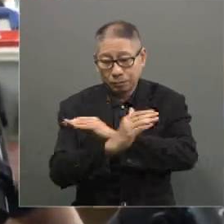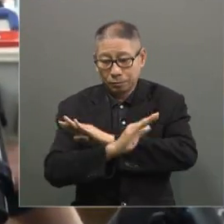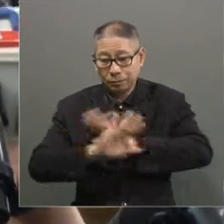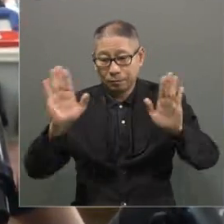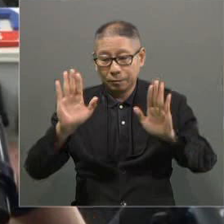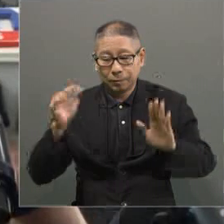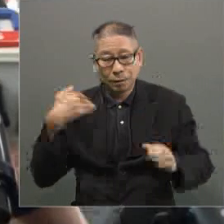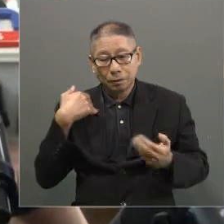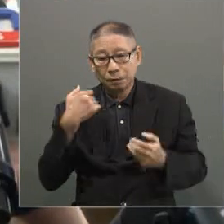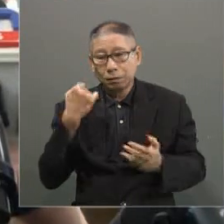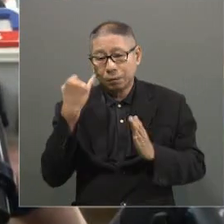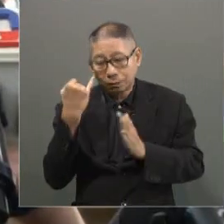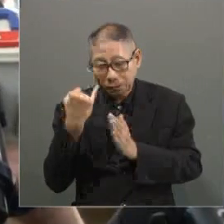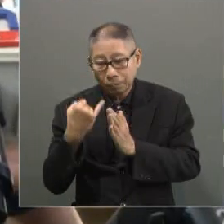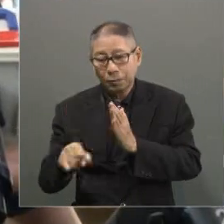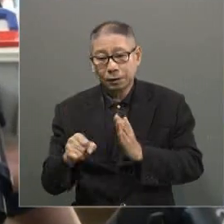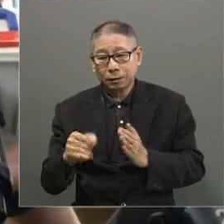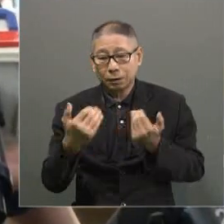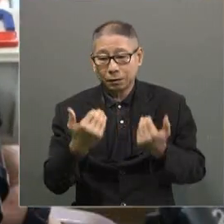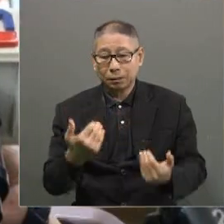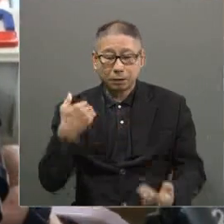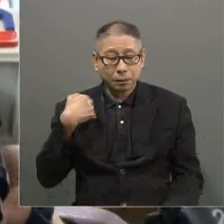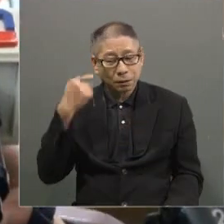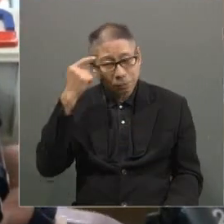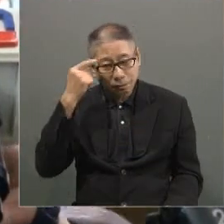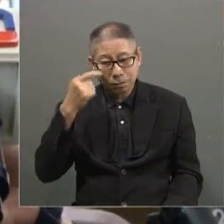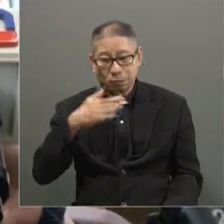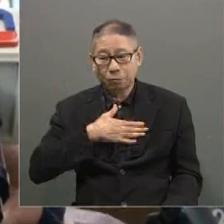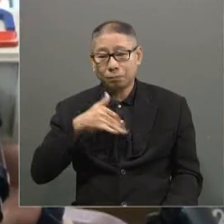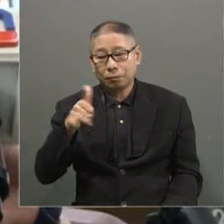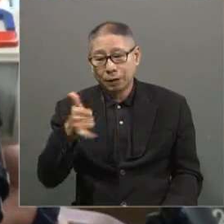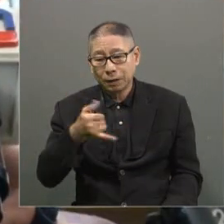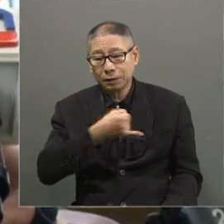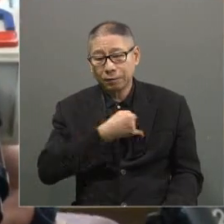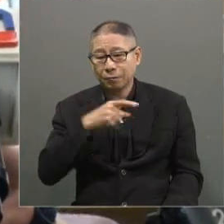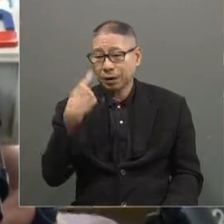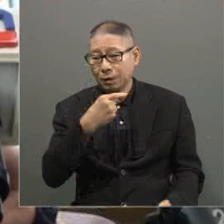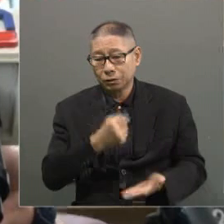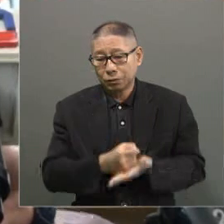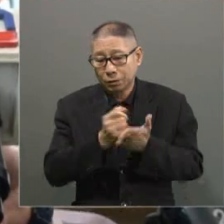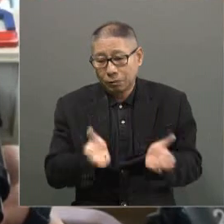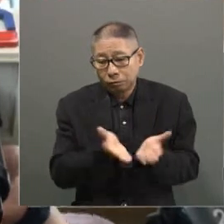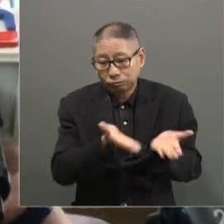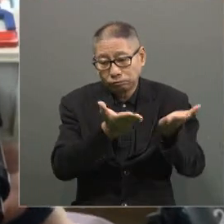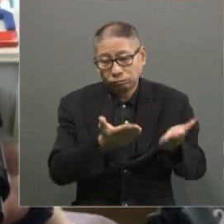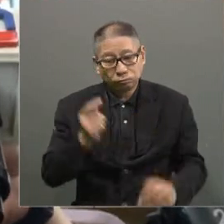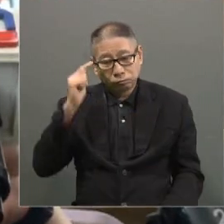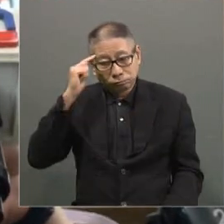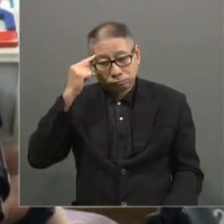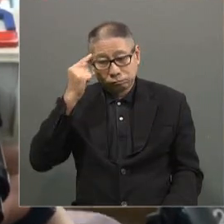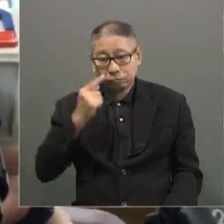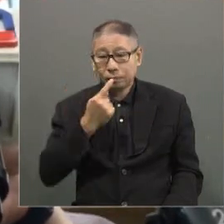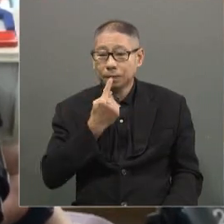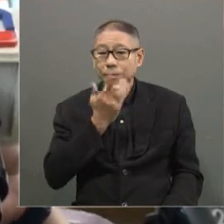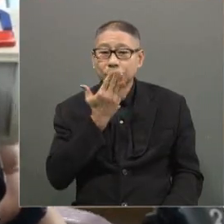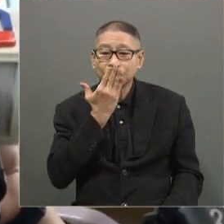พราะเป็นเรื่องที่มันไม่ถูกต้องจริงๆเราก็ต้องยอมรับว่าเป็นเรื่องที่ไม่ถูกต้องผมไม่แน่ใจว่าผู้ใหญ่ที่ไหนให้ท้ายนะครับแต่ว่าถ้าเกิดจะให้ผมพูดมันชัดเจนครับเ